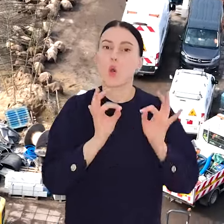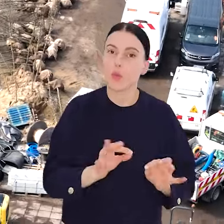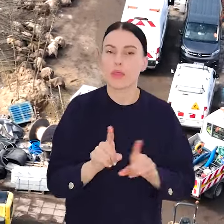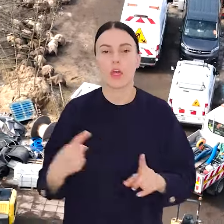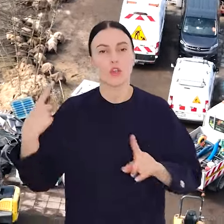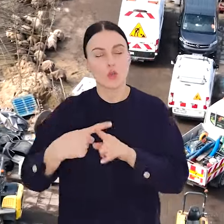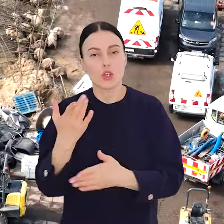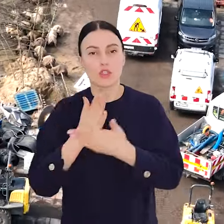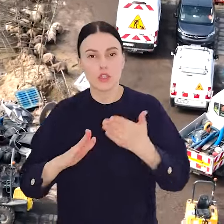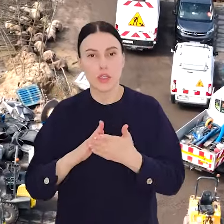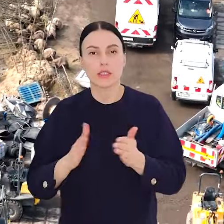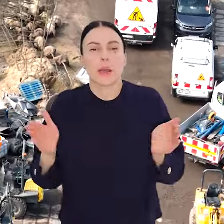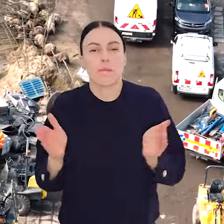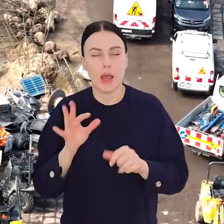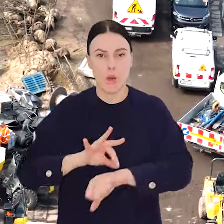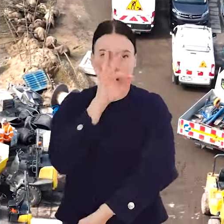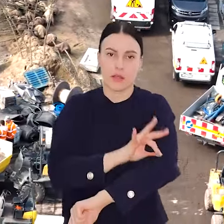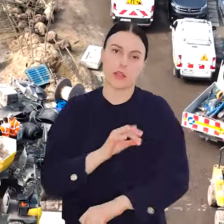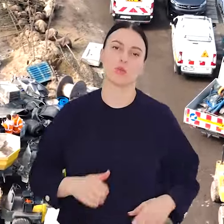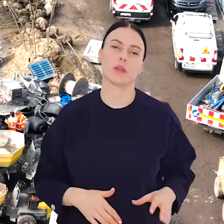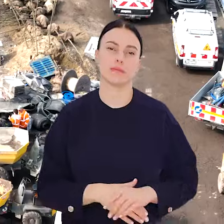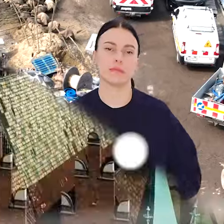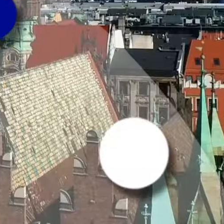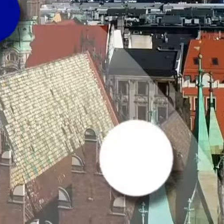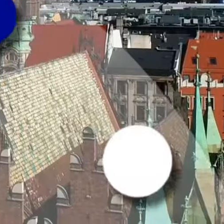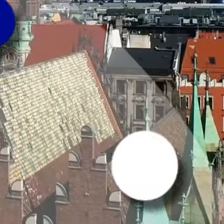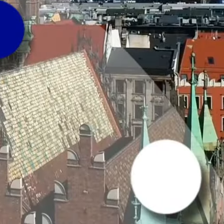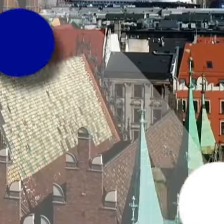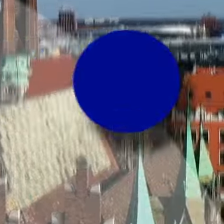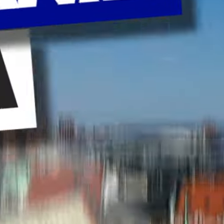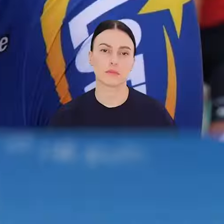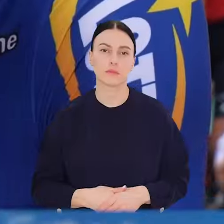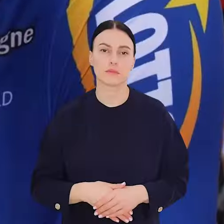i dodanie nowych elementów małej architektury.